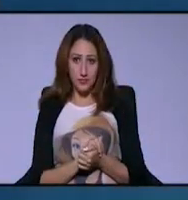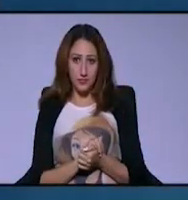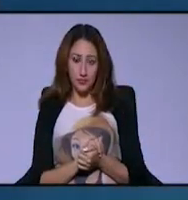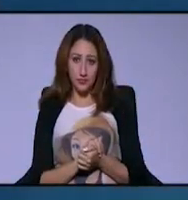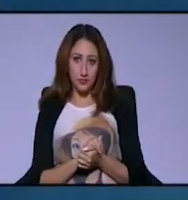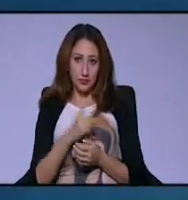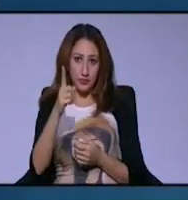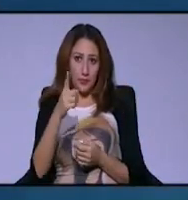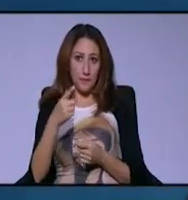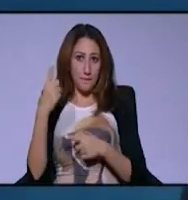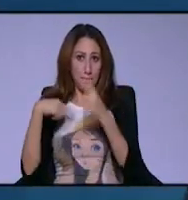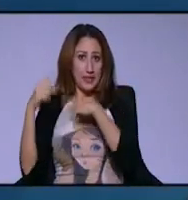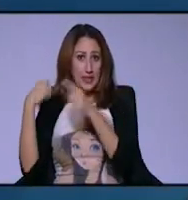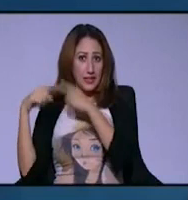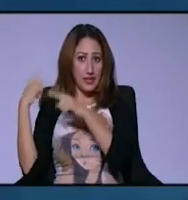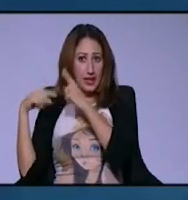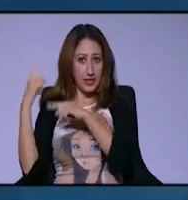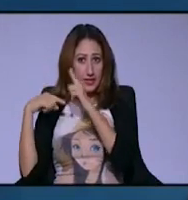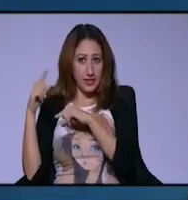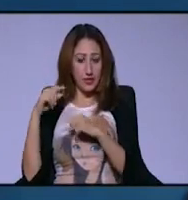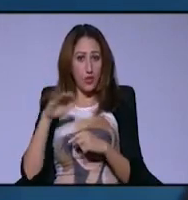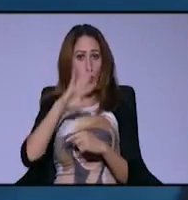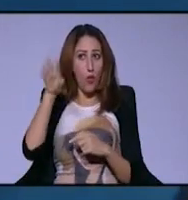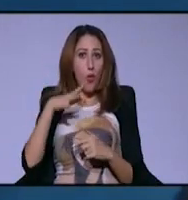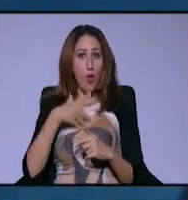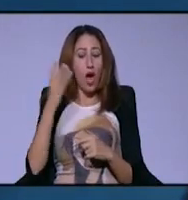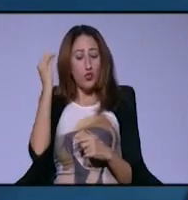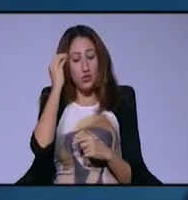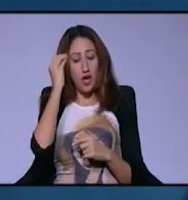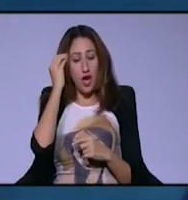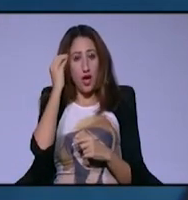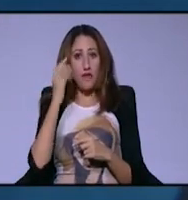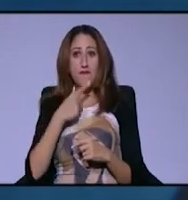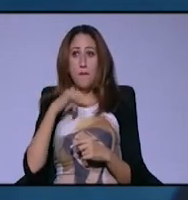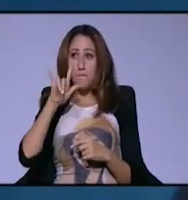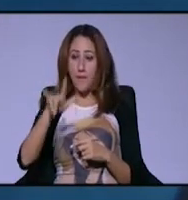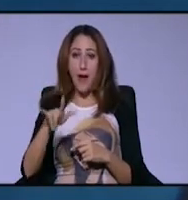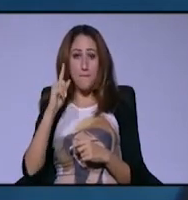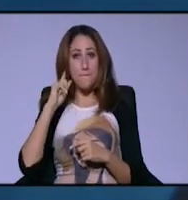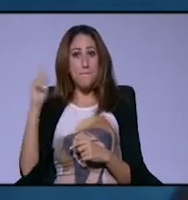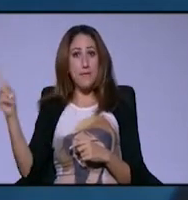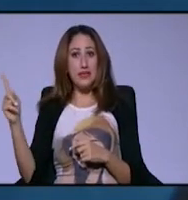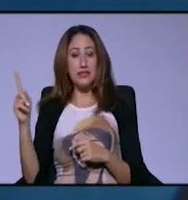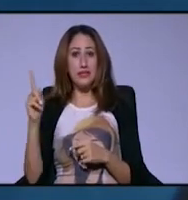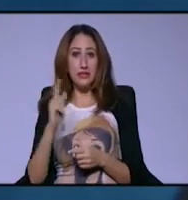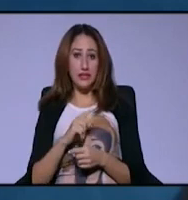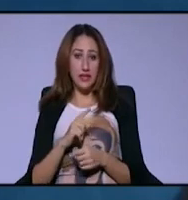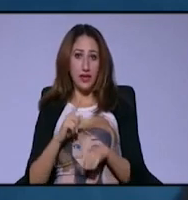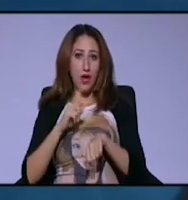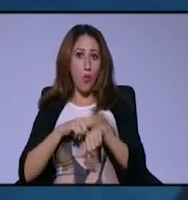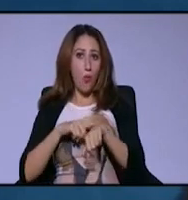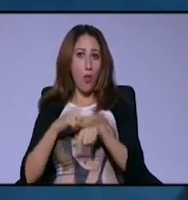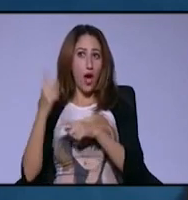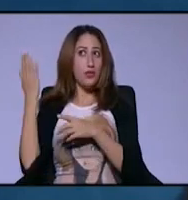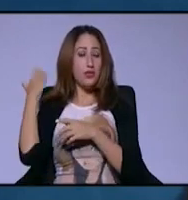تاريخ المسلمين كان هناك شغف كبير بالمدينة المنورة. طبعا في زمن سابق